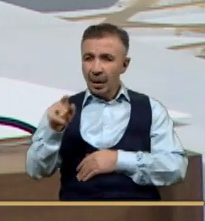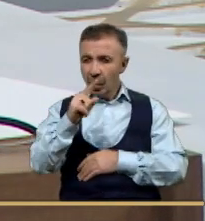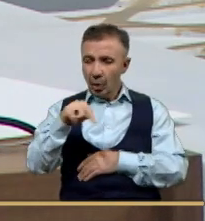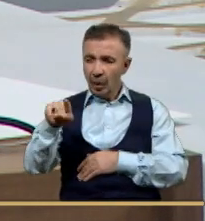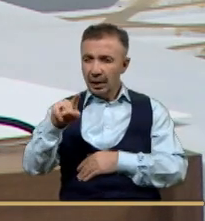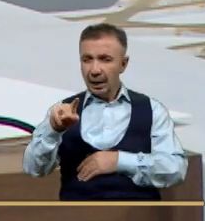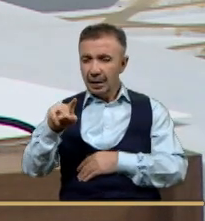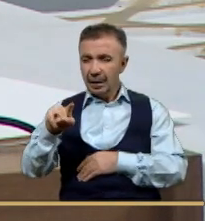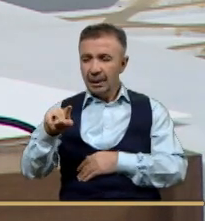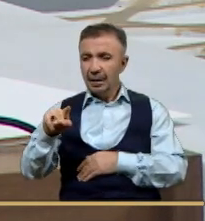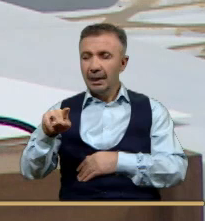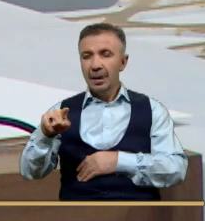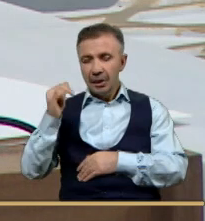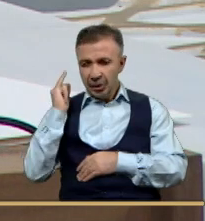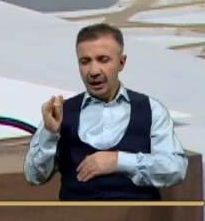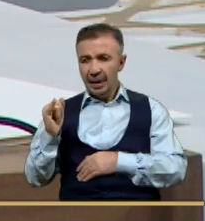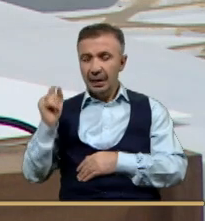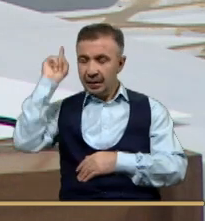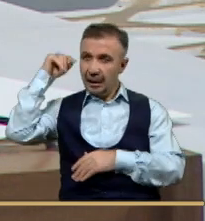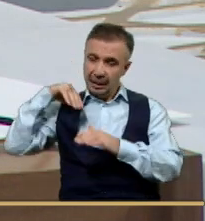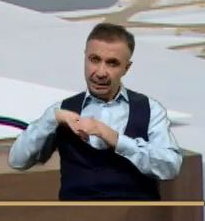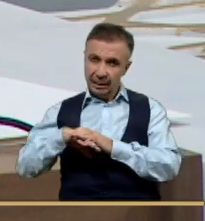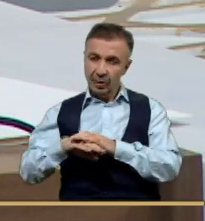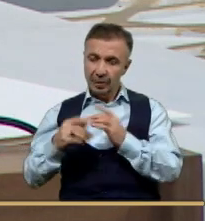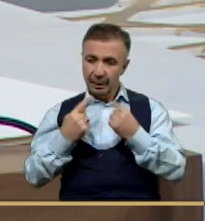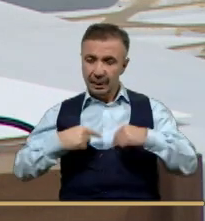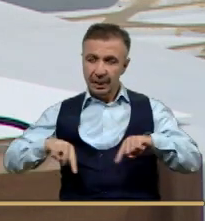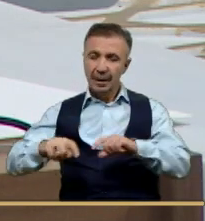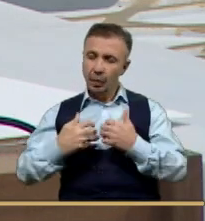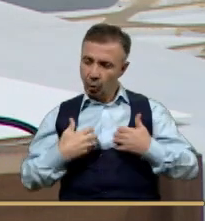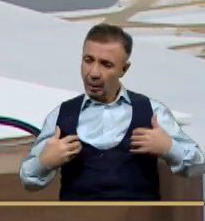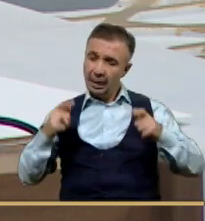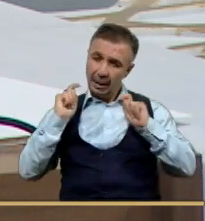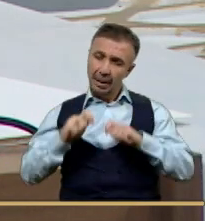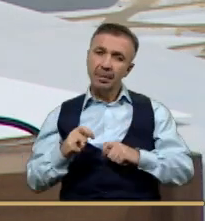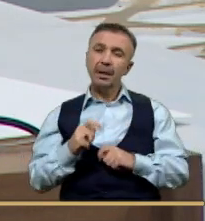sana sığınıyoruz, o şerlerden bizleri emin eyle. Ya Rabbi,